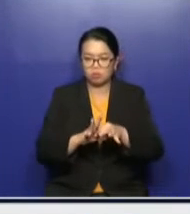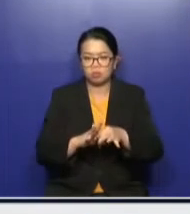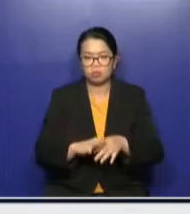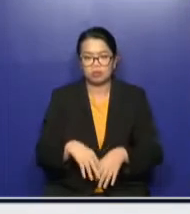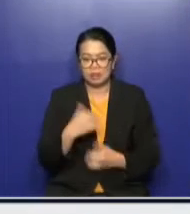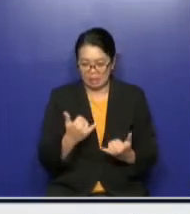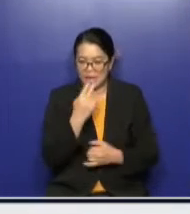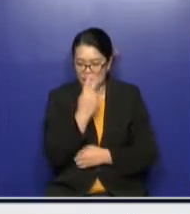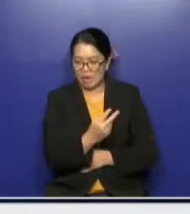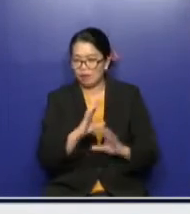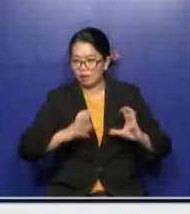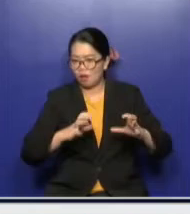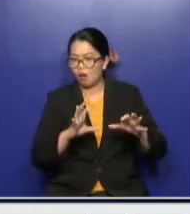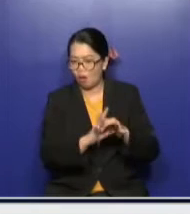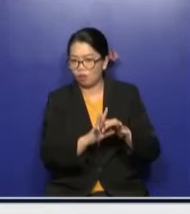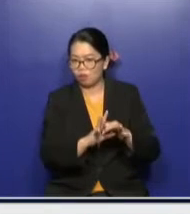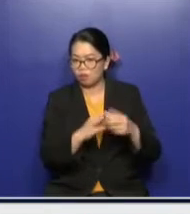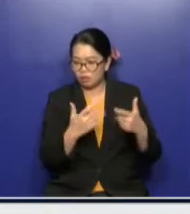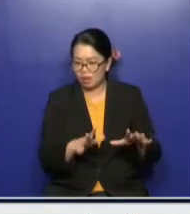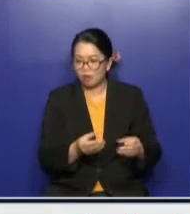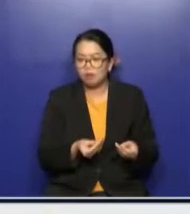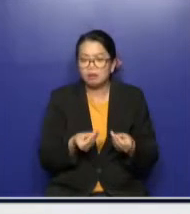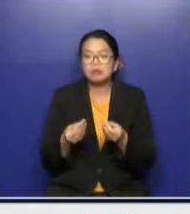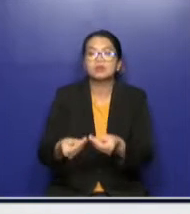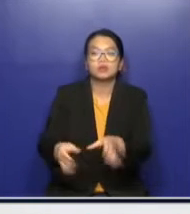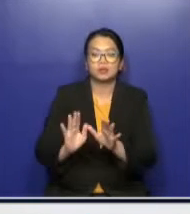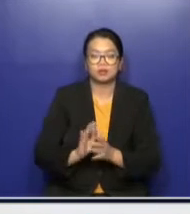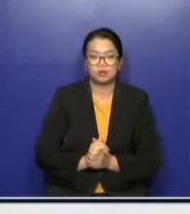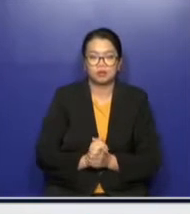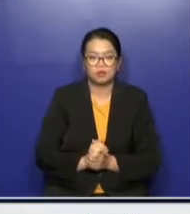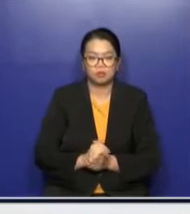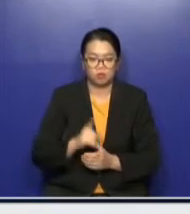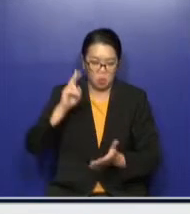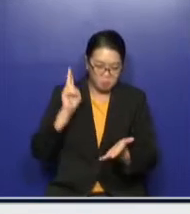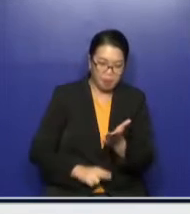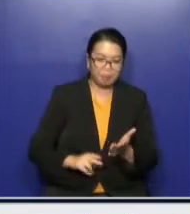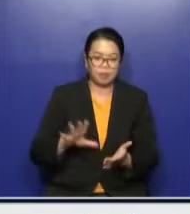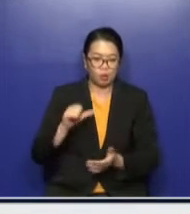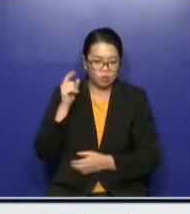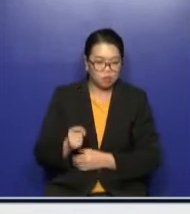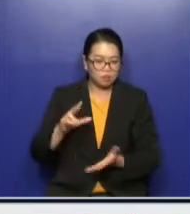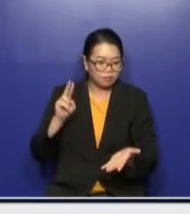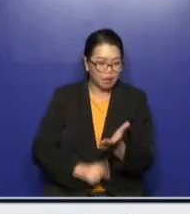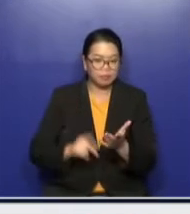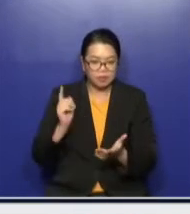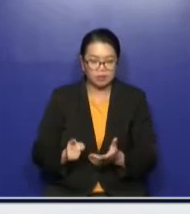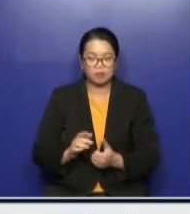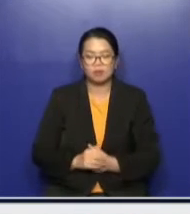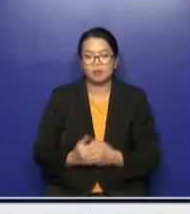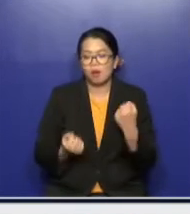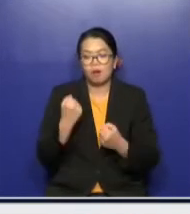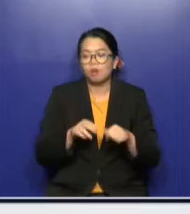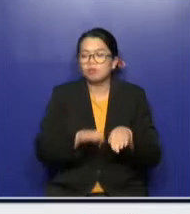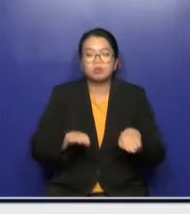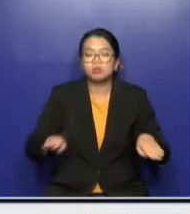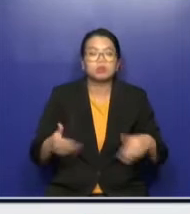นล็อกนะคะแต่ล็อกแล้วเสร็จก็คืนเข้าไปต้องปรับต้องเอาเรื่องให้ได้ไม่งั้นนะมันก็ไม่มีผลอะ